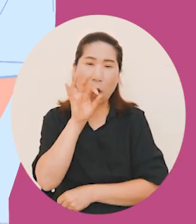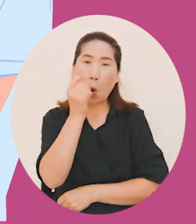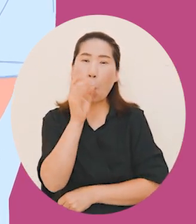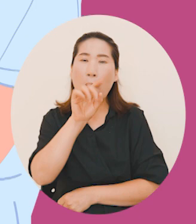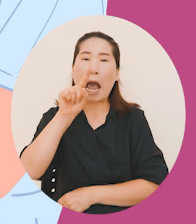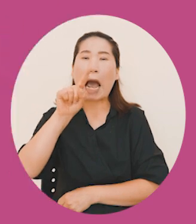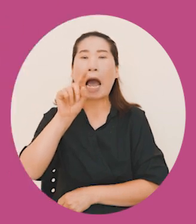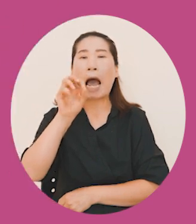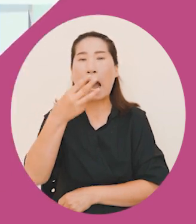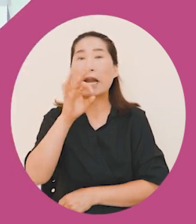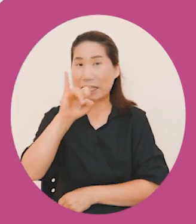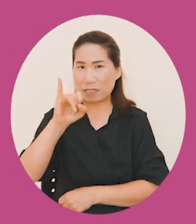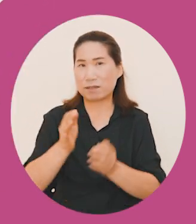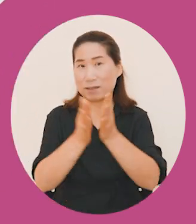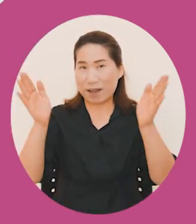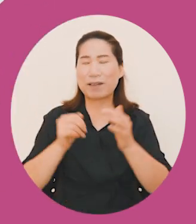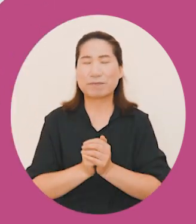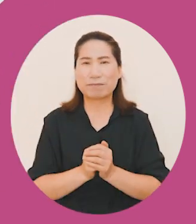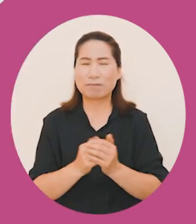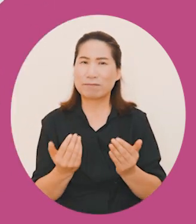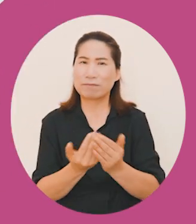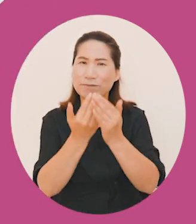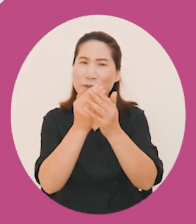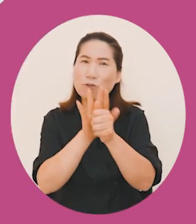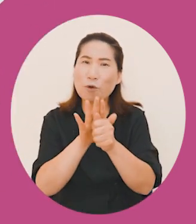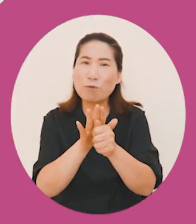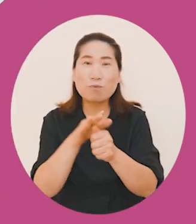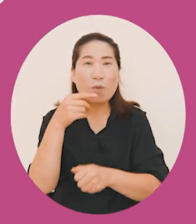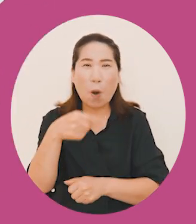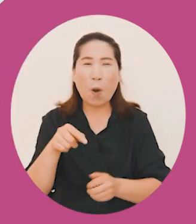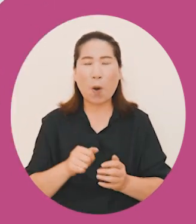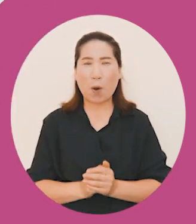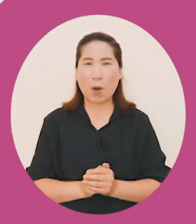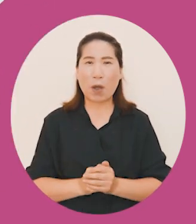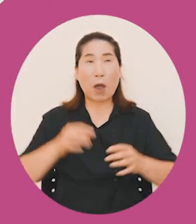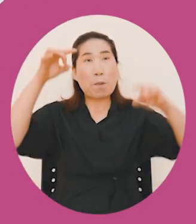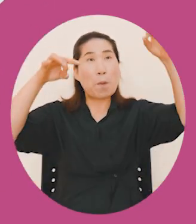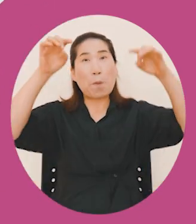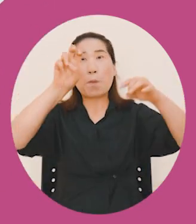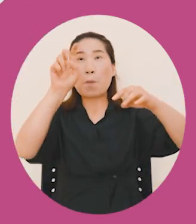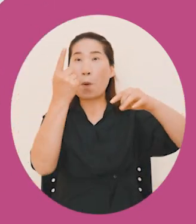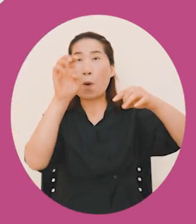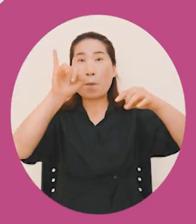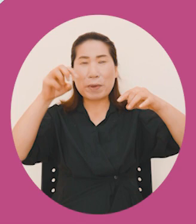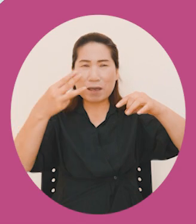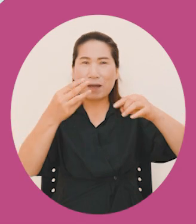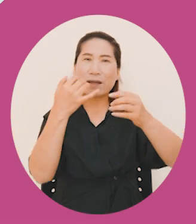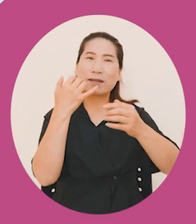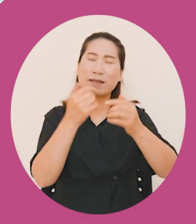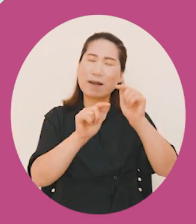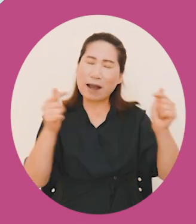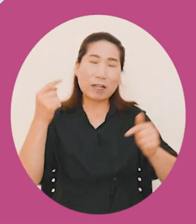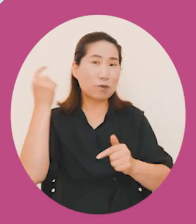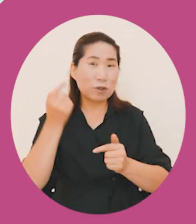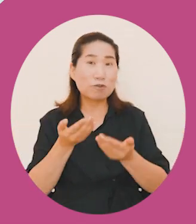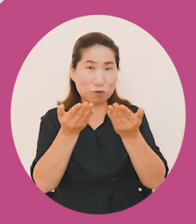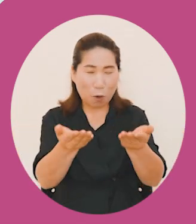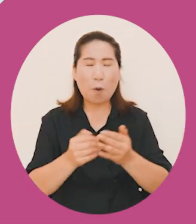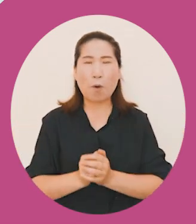옹알이를 합니다. 성장 발달에 도움되는 것. 모비를 달아줍니다. 다양한 소리를